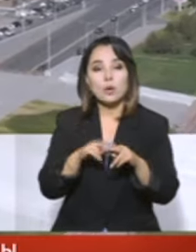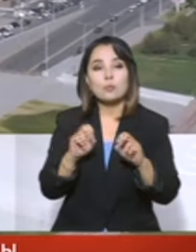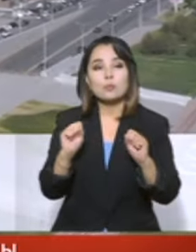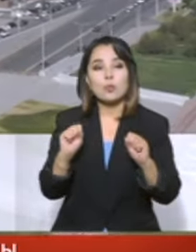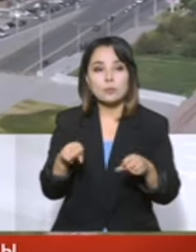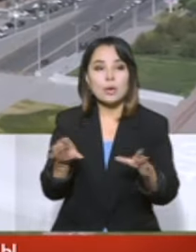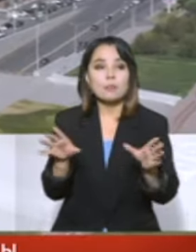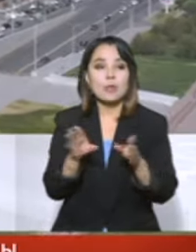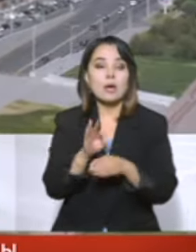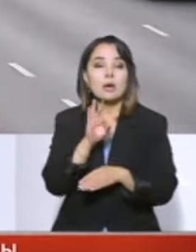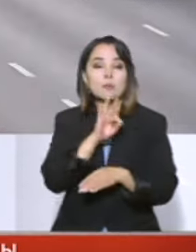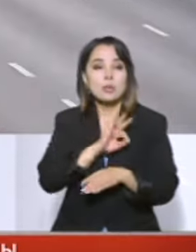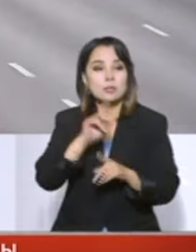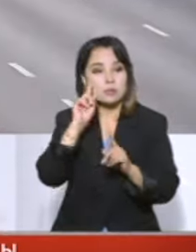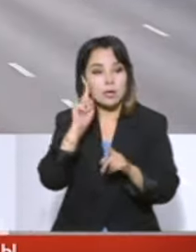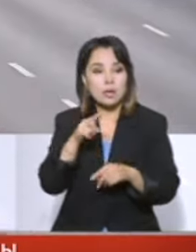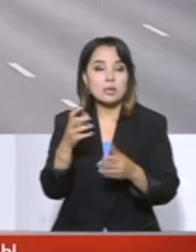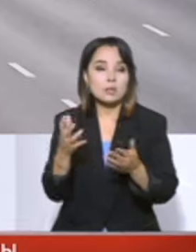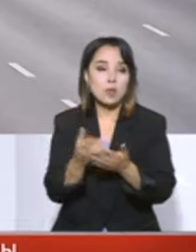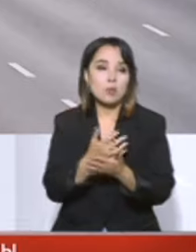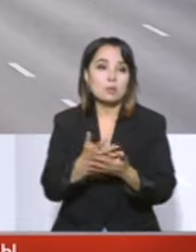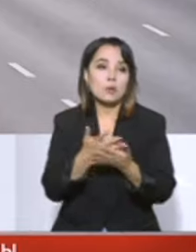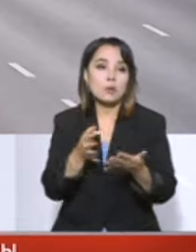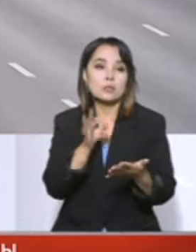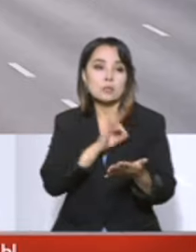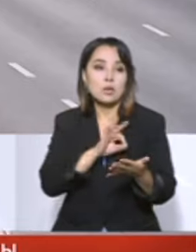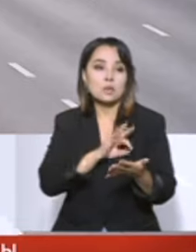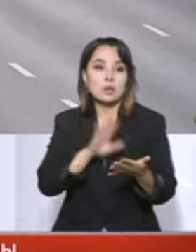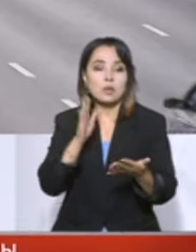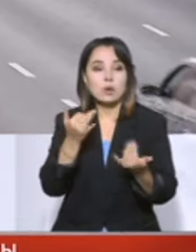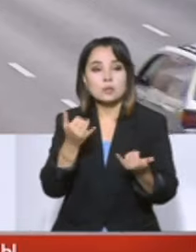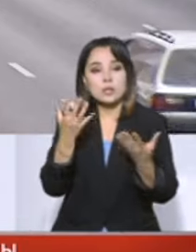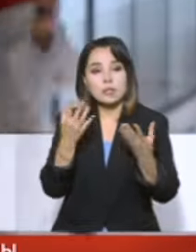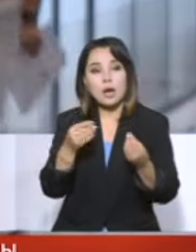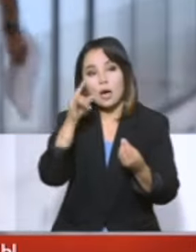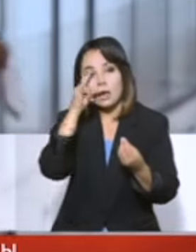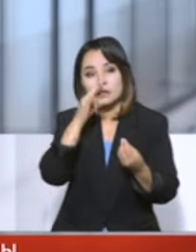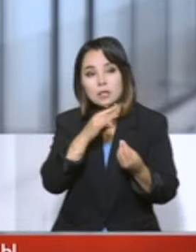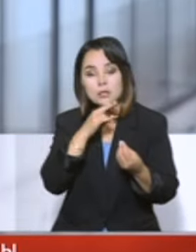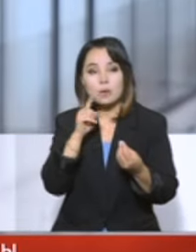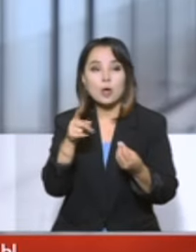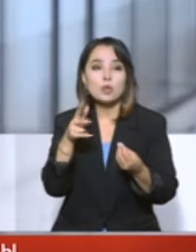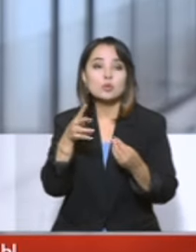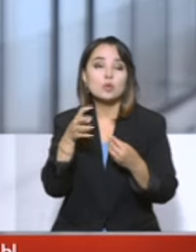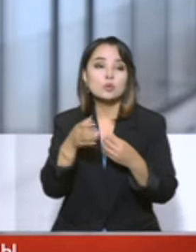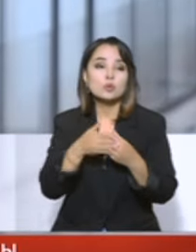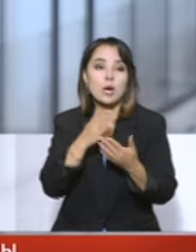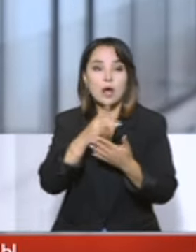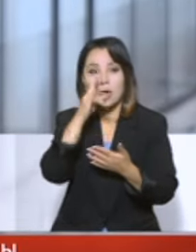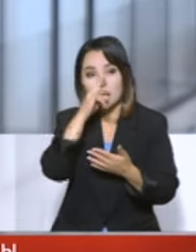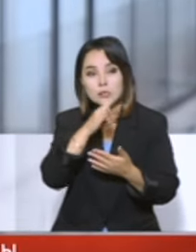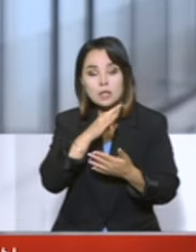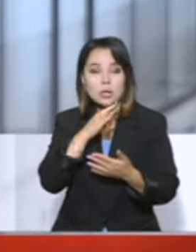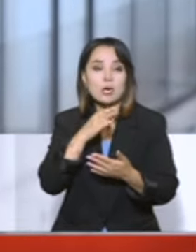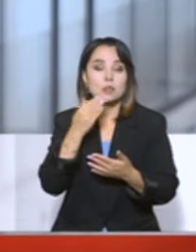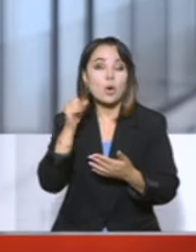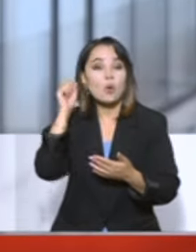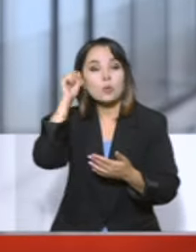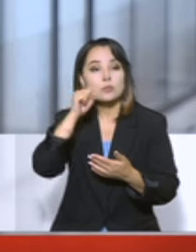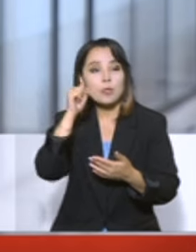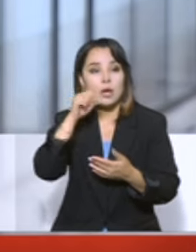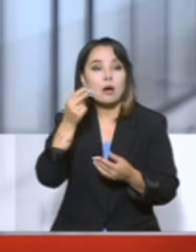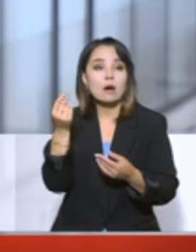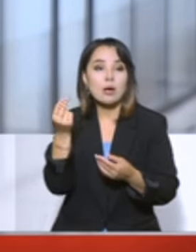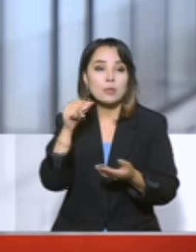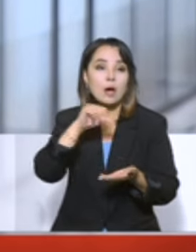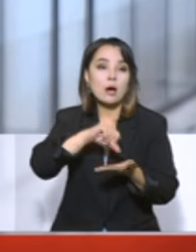мүмкіндікті бірлесе пайдалана білсек, жемісі мол болмақ. Бүгінгі таңда Қазақстанда 1400-ге жуық Өзбекстан капиталының бизнесінің